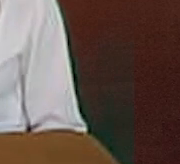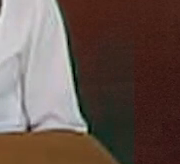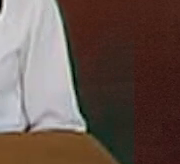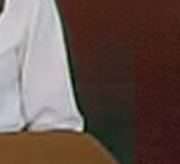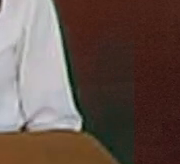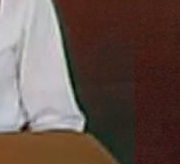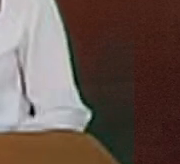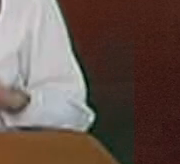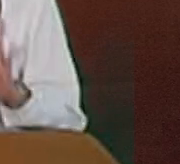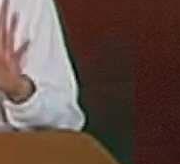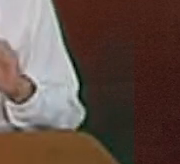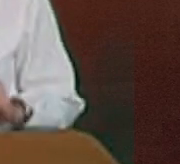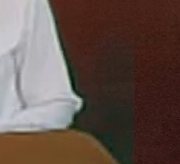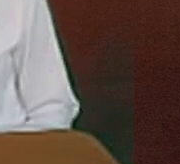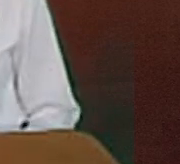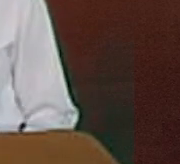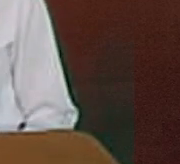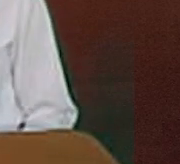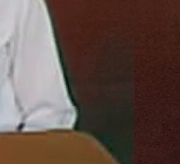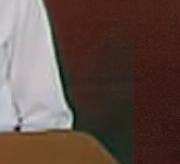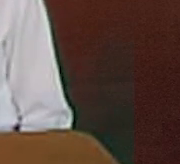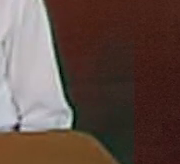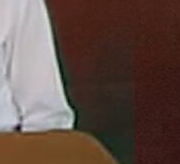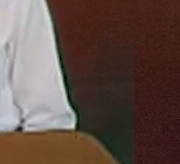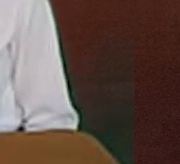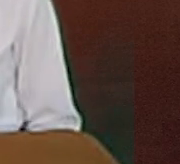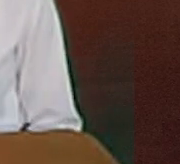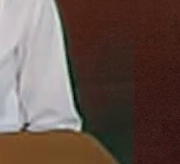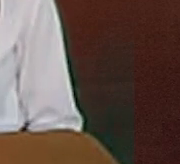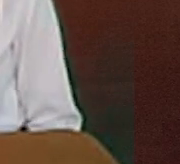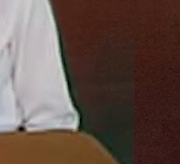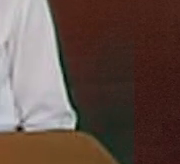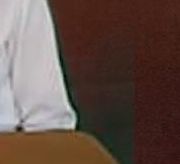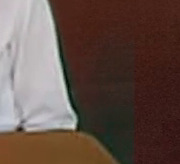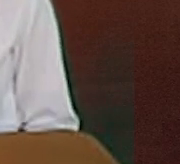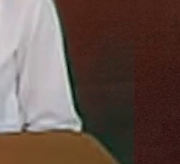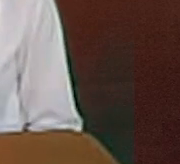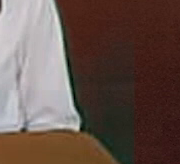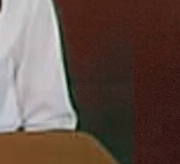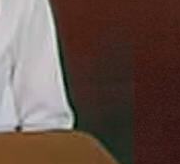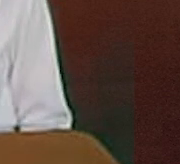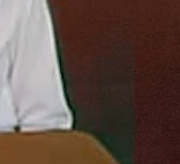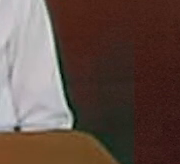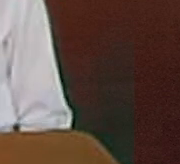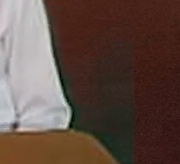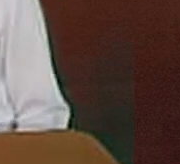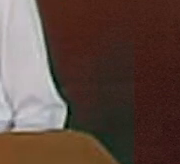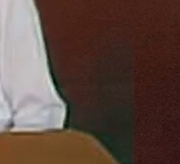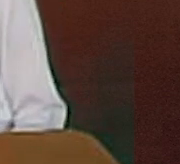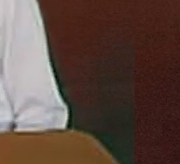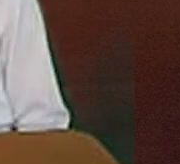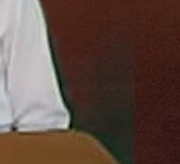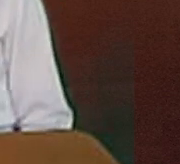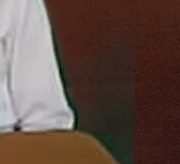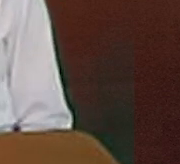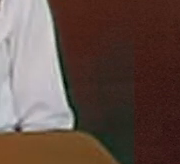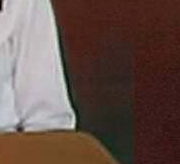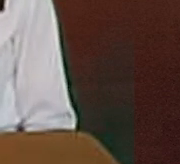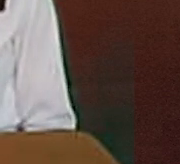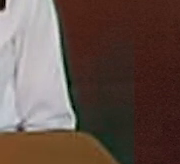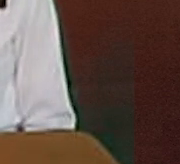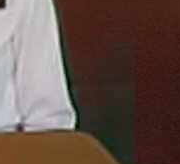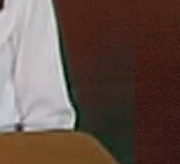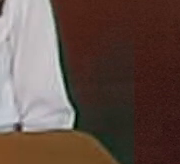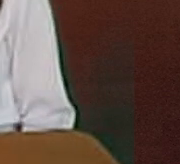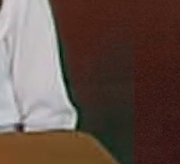tutorial sa YouTube. Guys, may kakilala akong guro na magaling sa paggamit ng Adobe Photoshop. Heto nga at ibabahagi niya